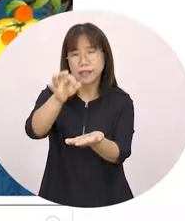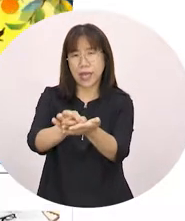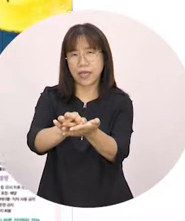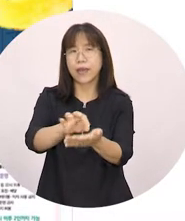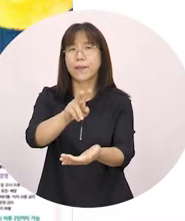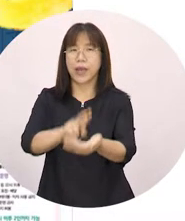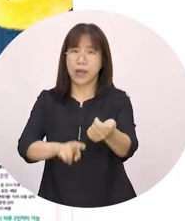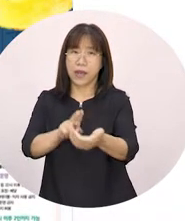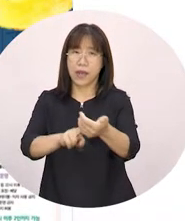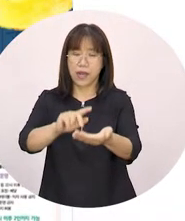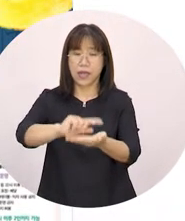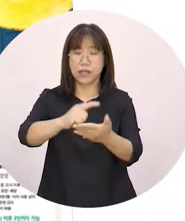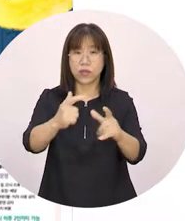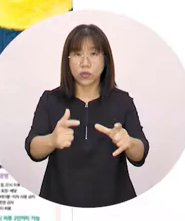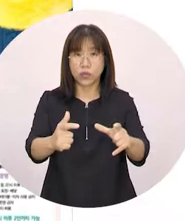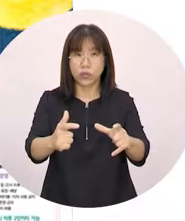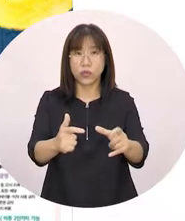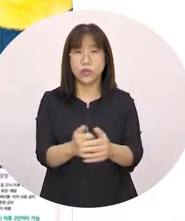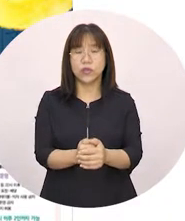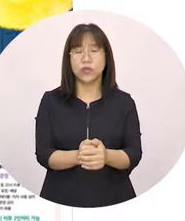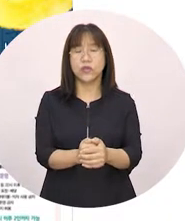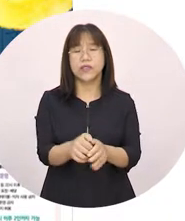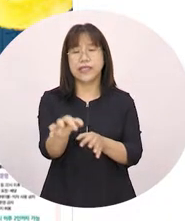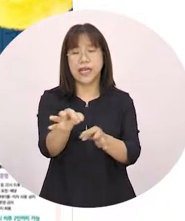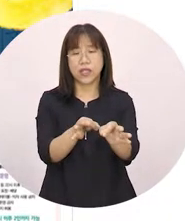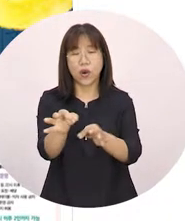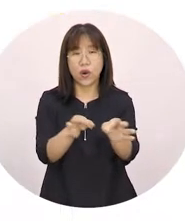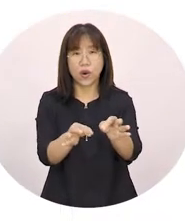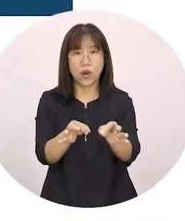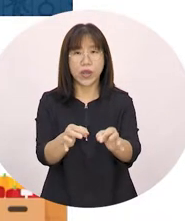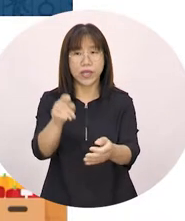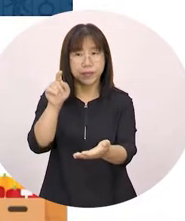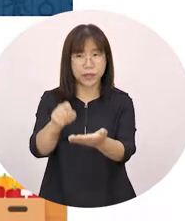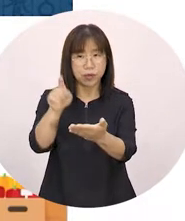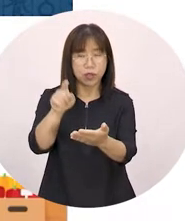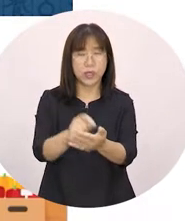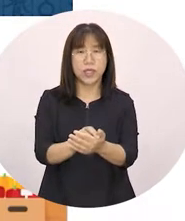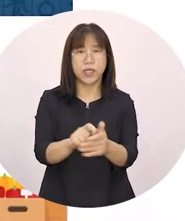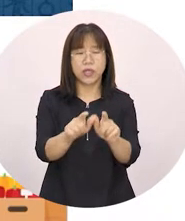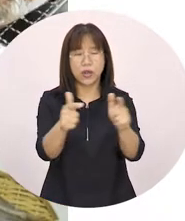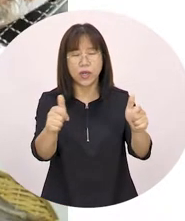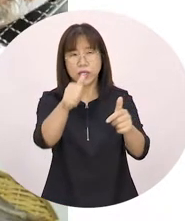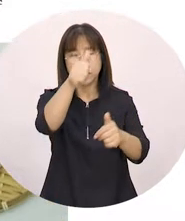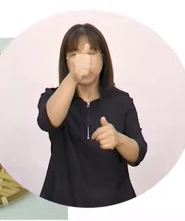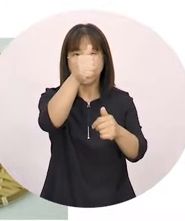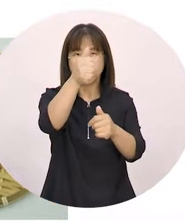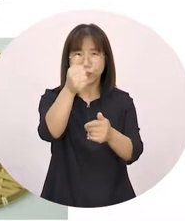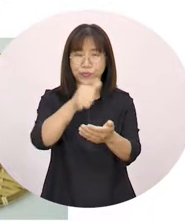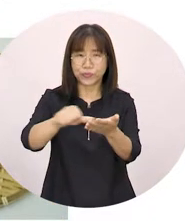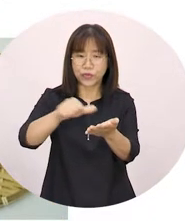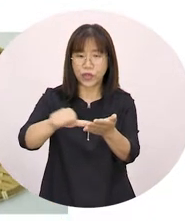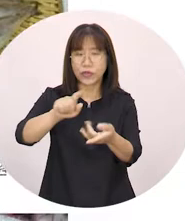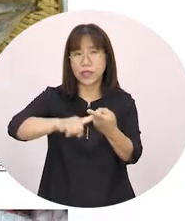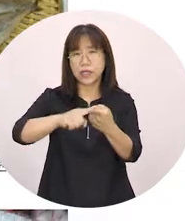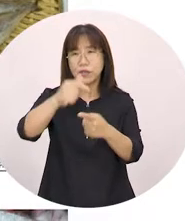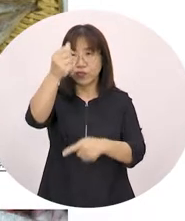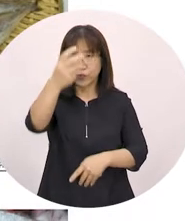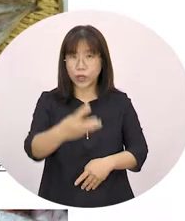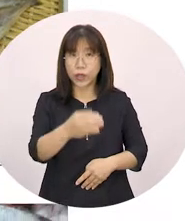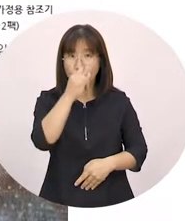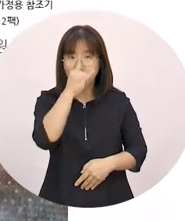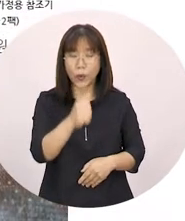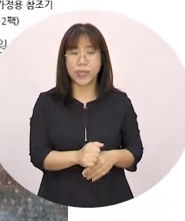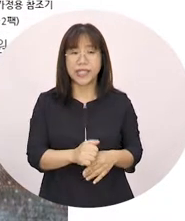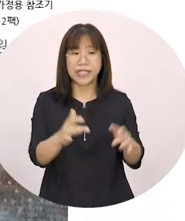판매합니다 강소 홈페이지 내 추석 직거래장터 배너 에 접속하면 자세한 판매 품목과 가격을 확인할 수